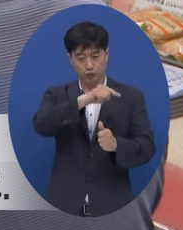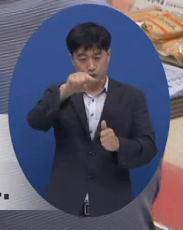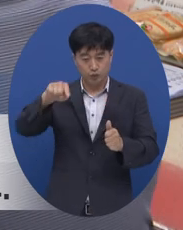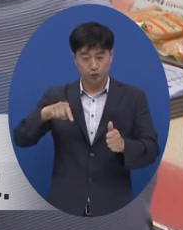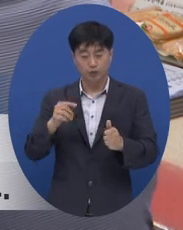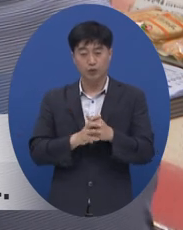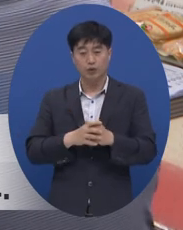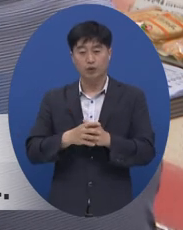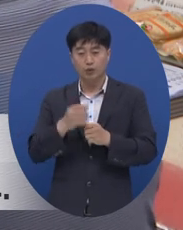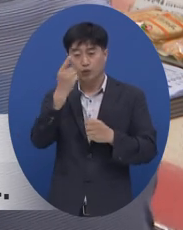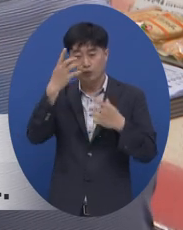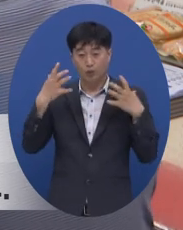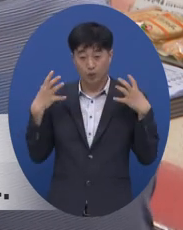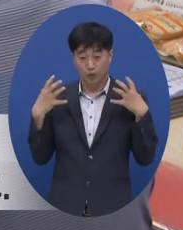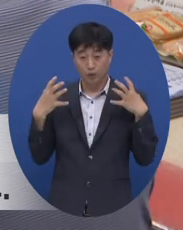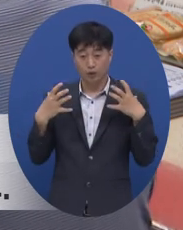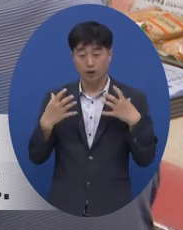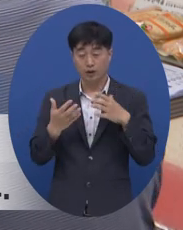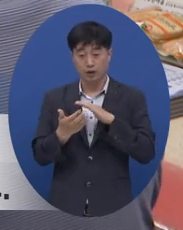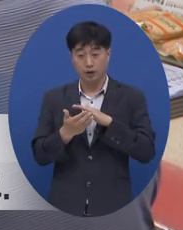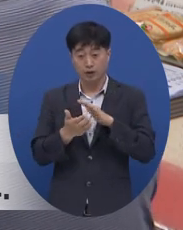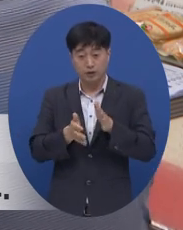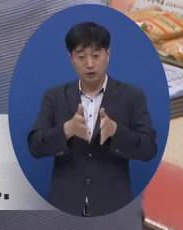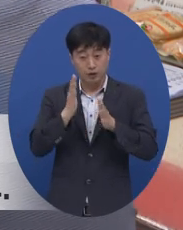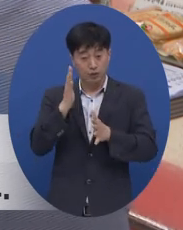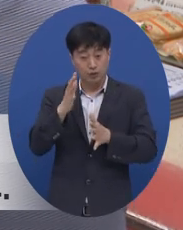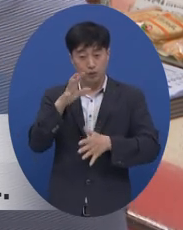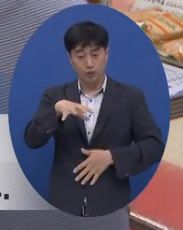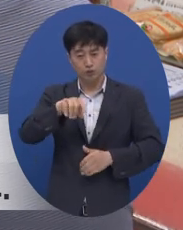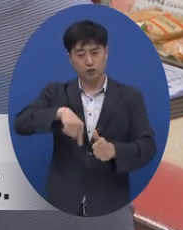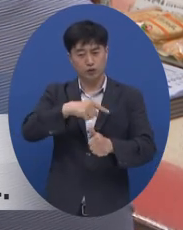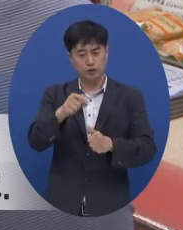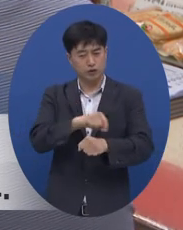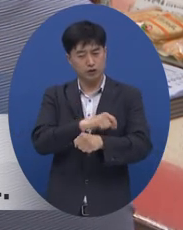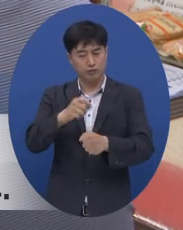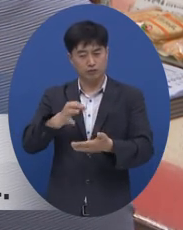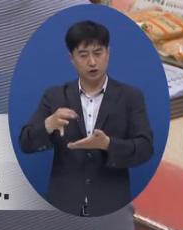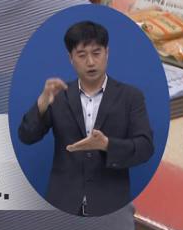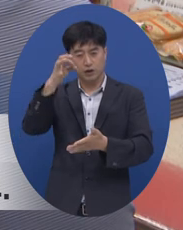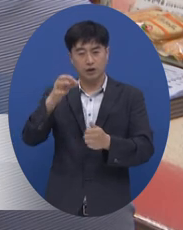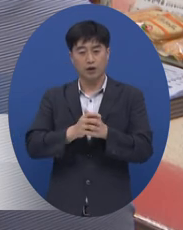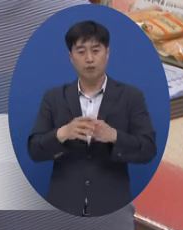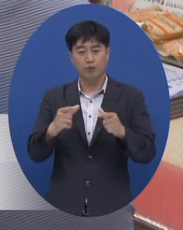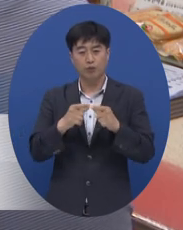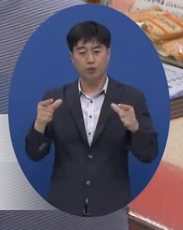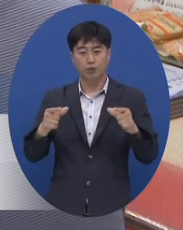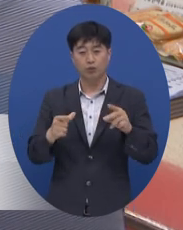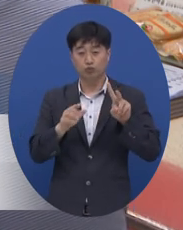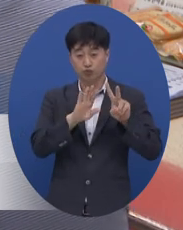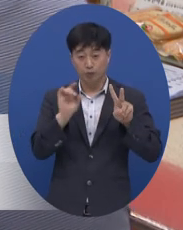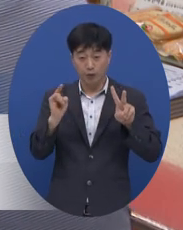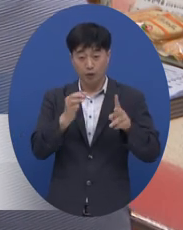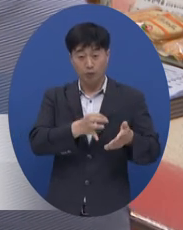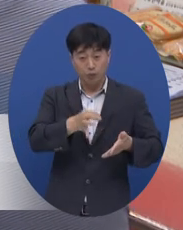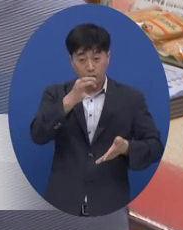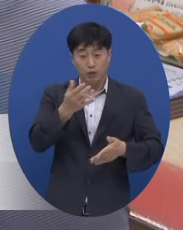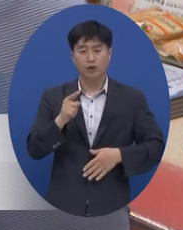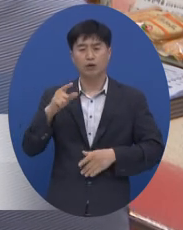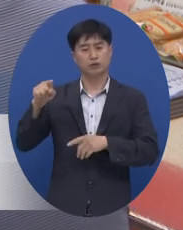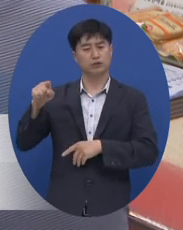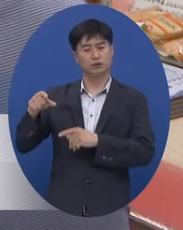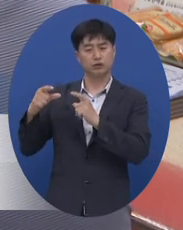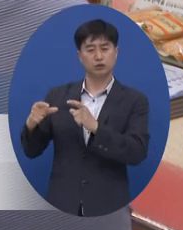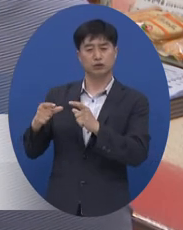곳은 호수 주변 그리고 광교 도청 주변 거기가 그래도 가격이 좀 비싼 편이고요. 보통 한두배 정도 올랐다고